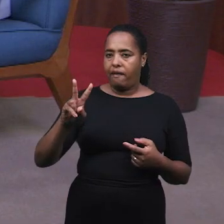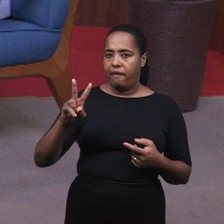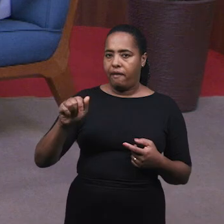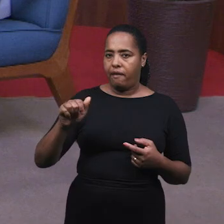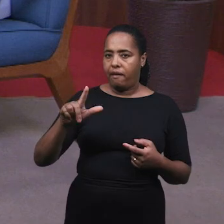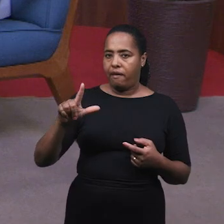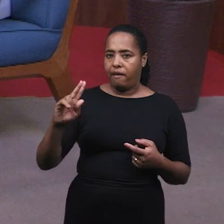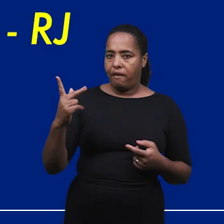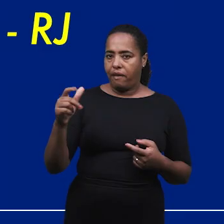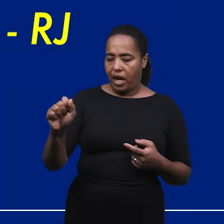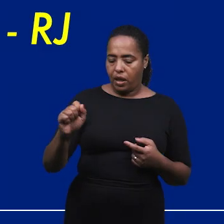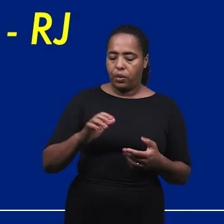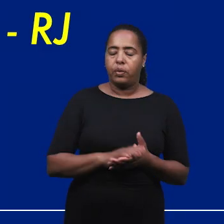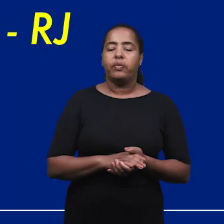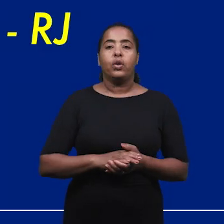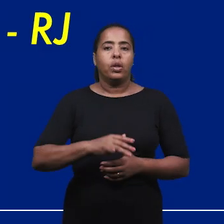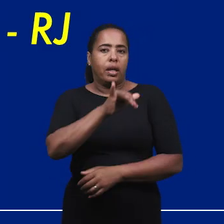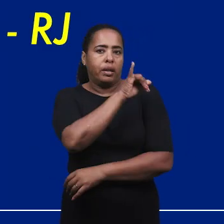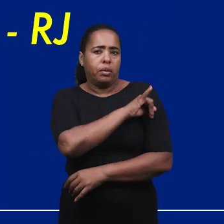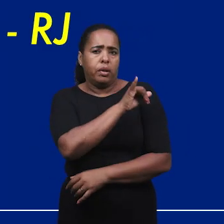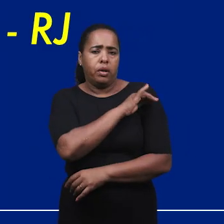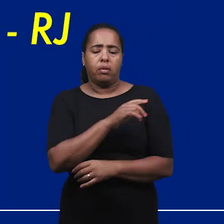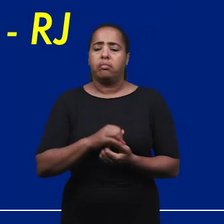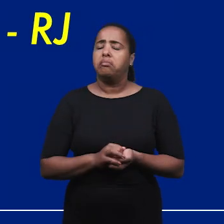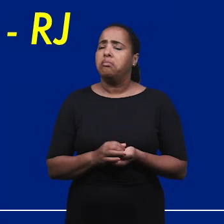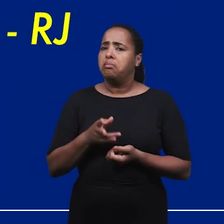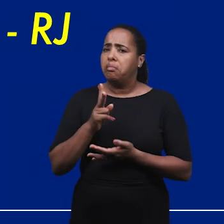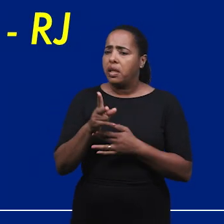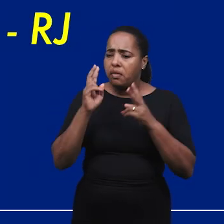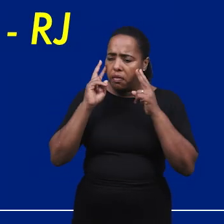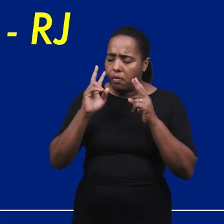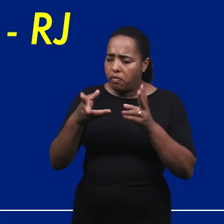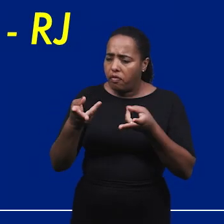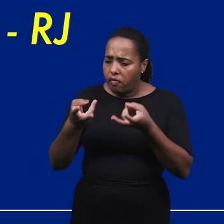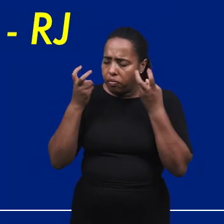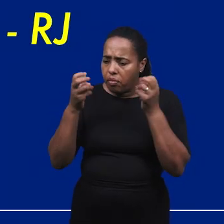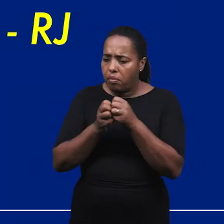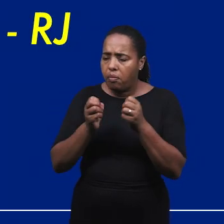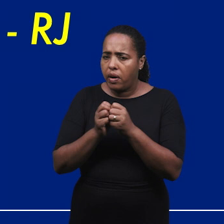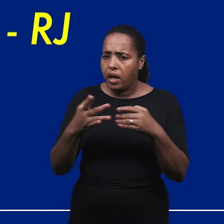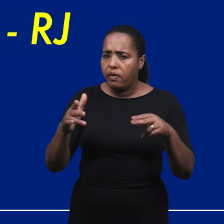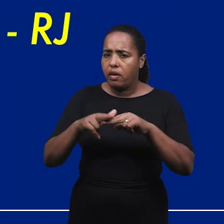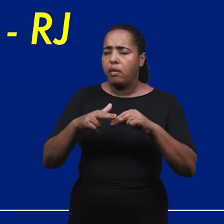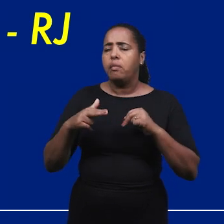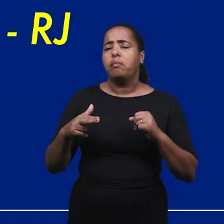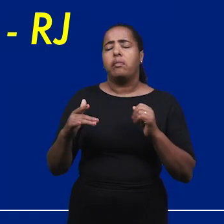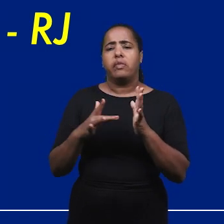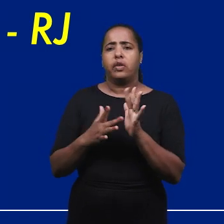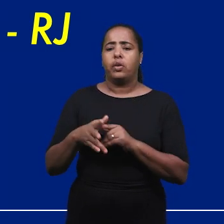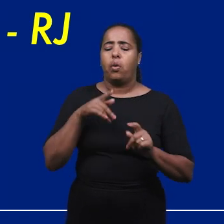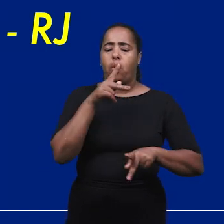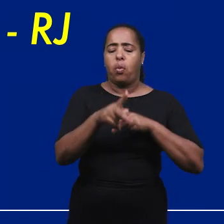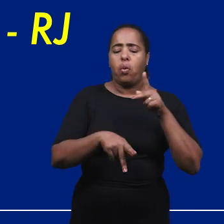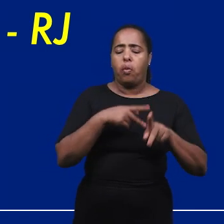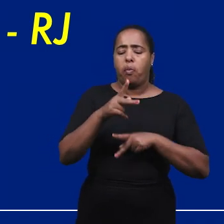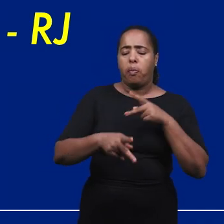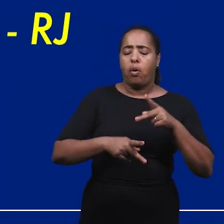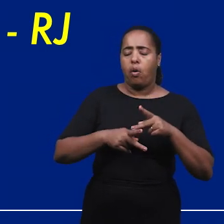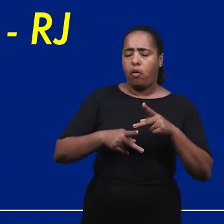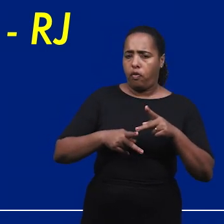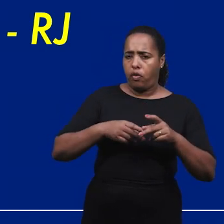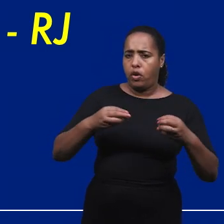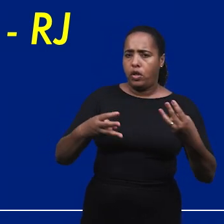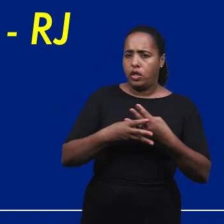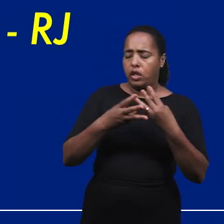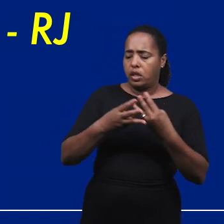de Rio de Janeiro. Même en voyant les signes et merveilles réalisés par le Seigneur Jésus, Israël ne l'a pas reconnu comme le Messie. Mais le